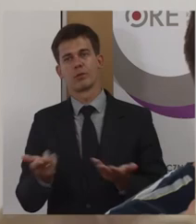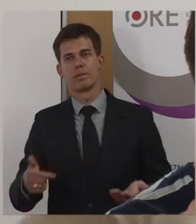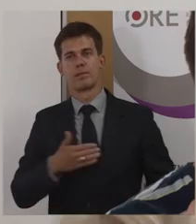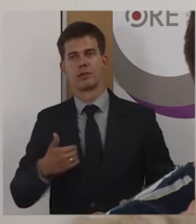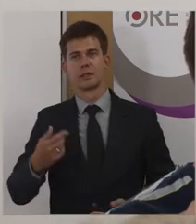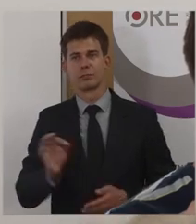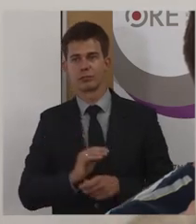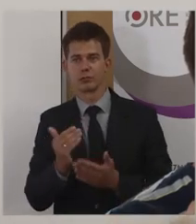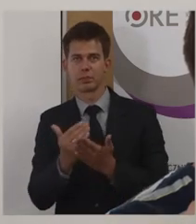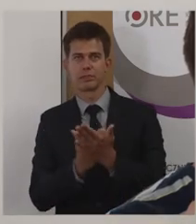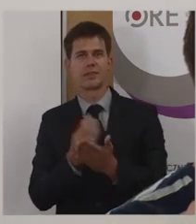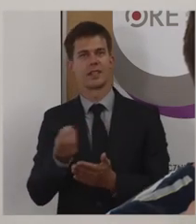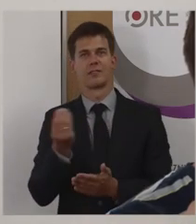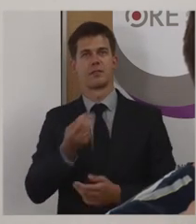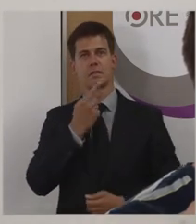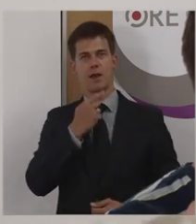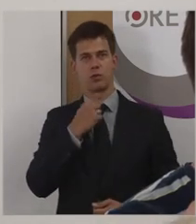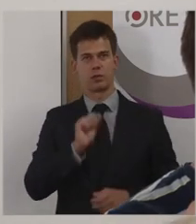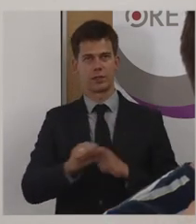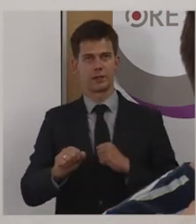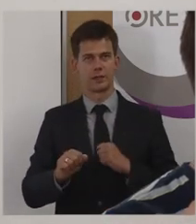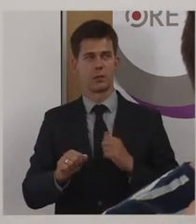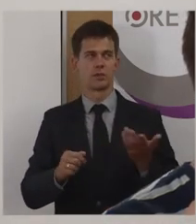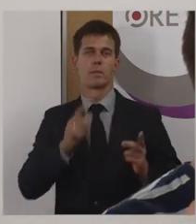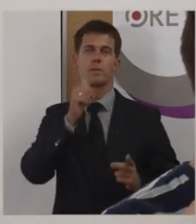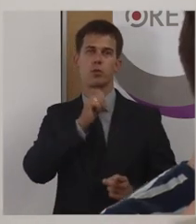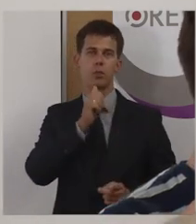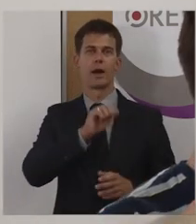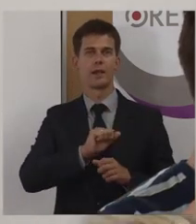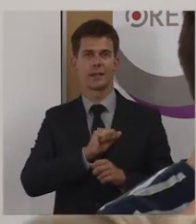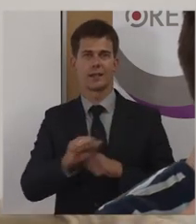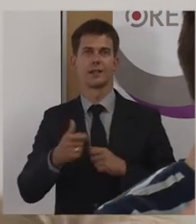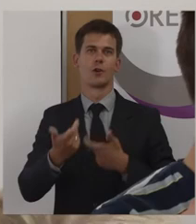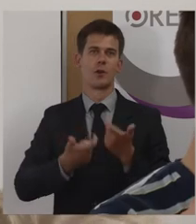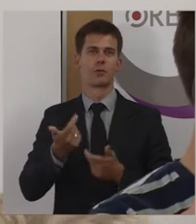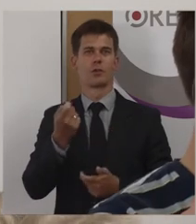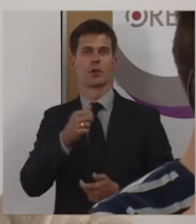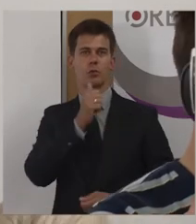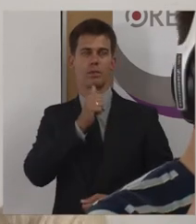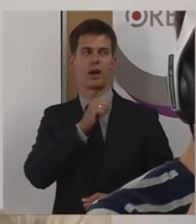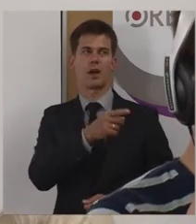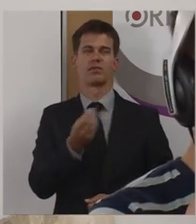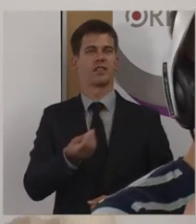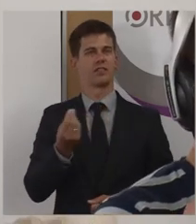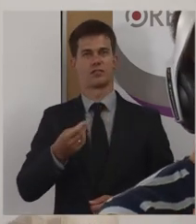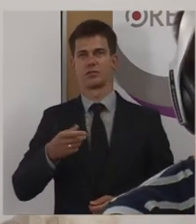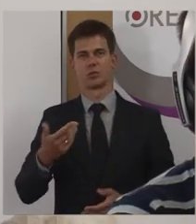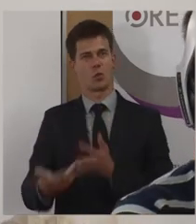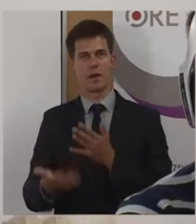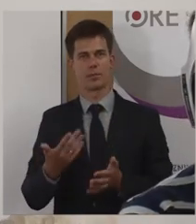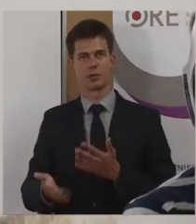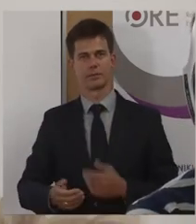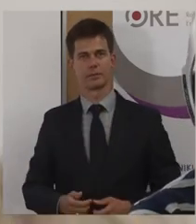tego nie przewidują. Próbowane jest coś robić w tym względzie, ale jakby nie o architekturze. Mówimy o tym,